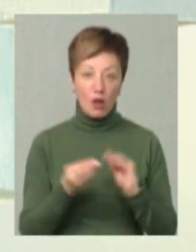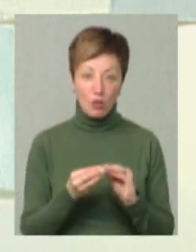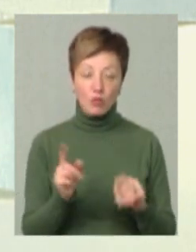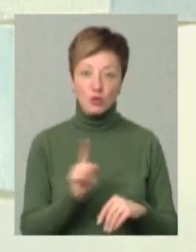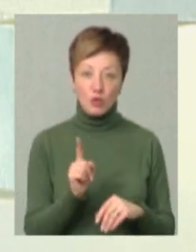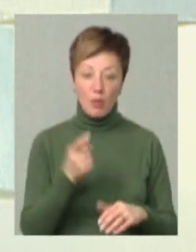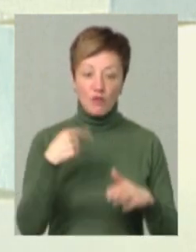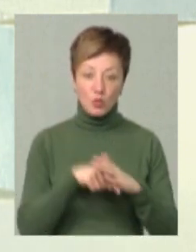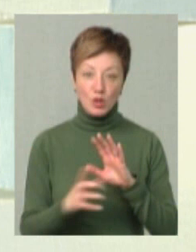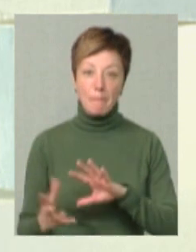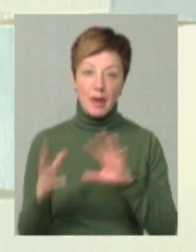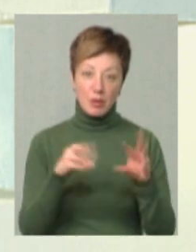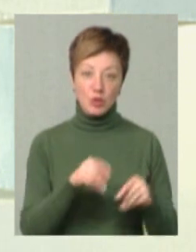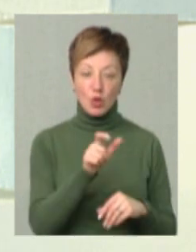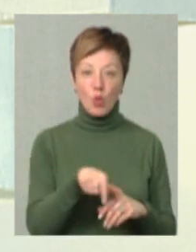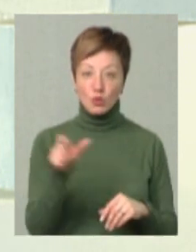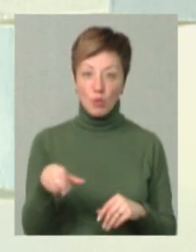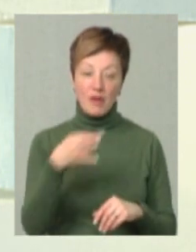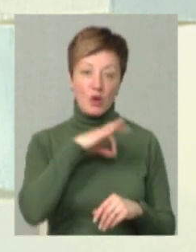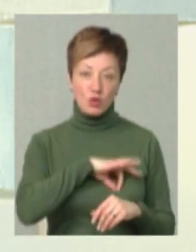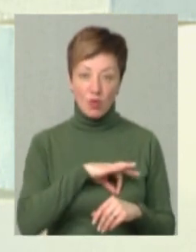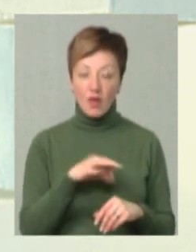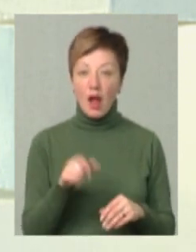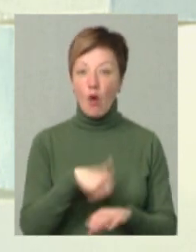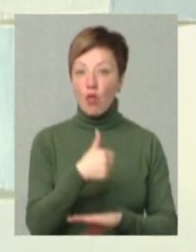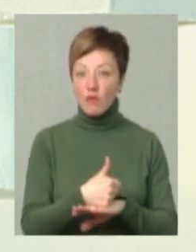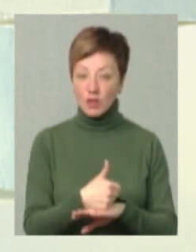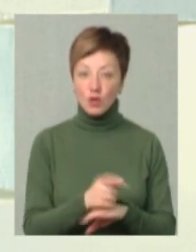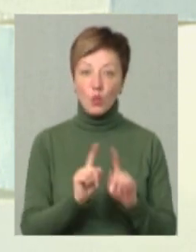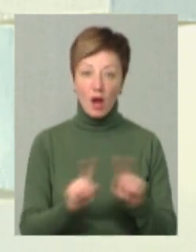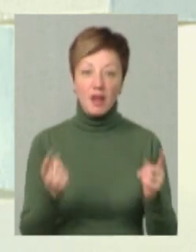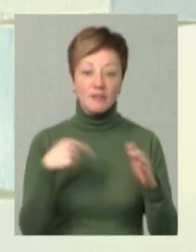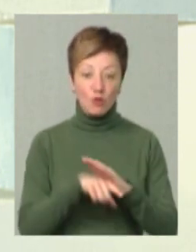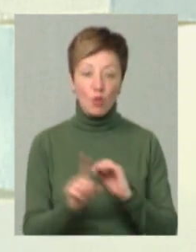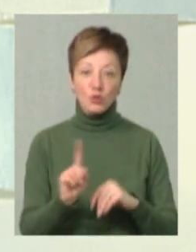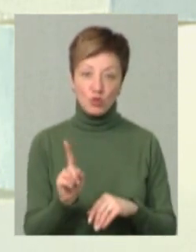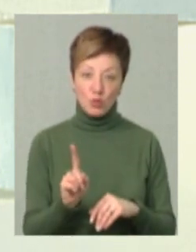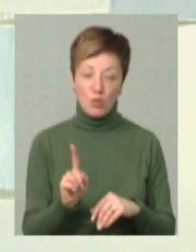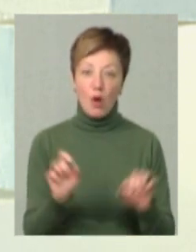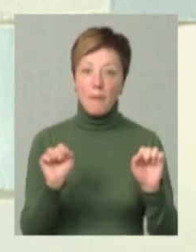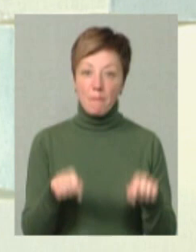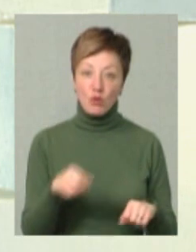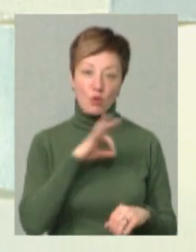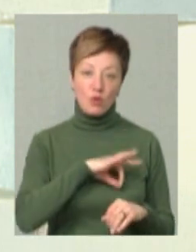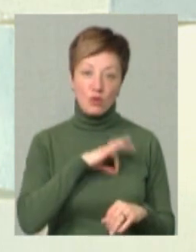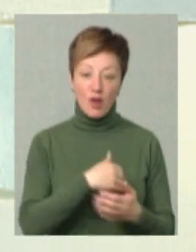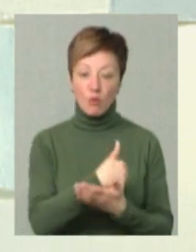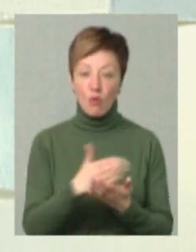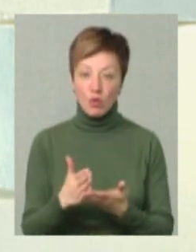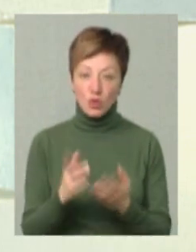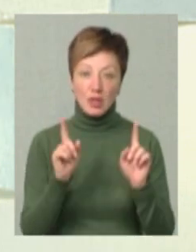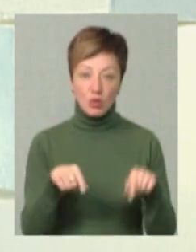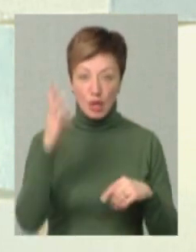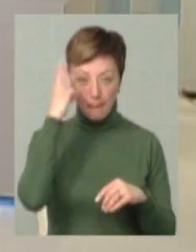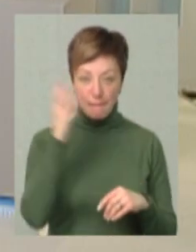щоб внутрішньо переміщені особи використовували його. Але найголовніша унікальність в тому полягає, що можуть користуватися послугами хабу